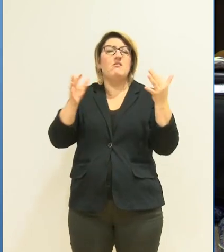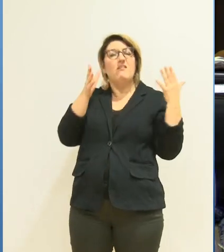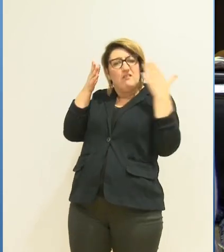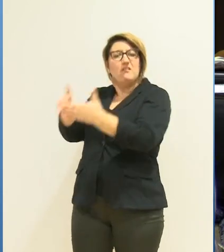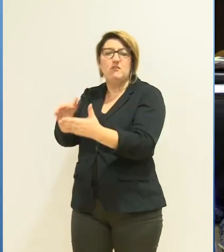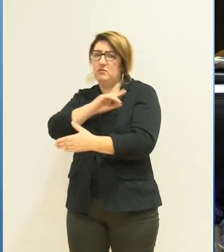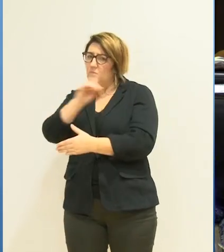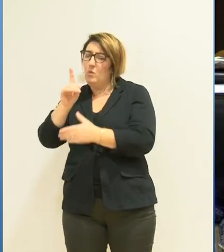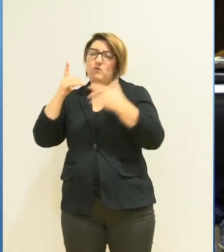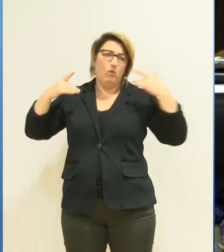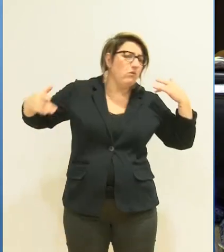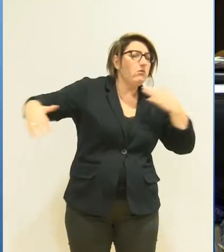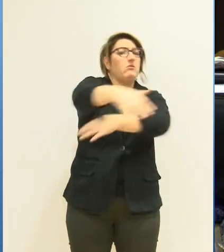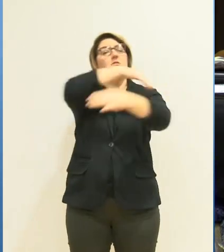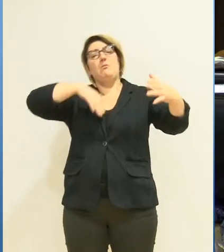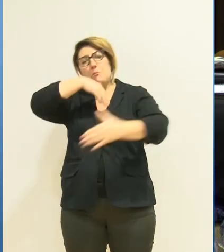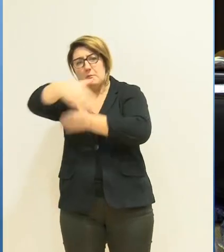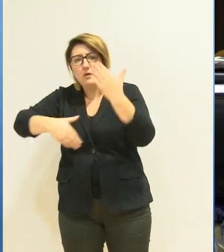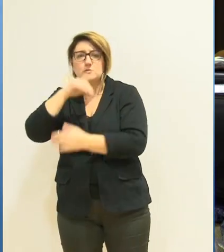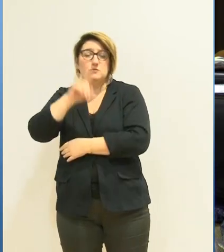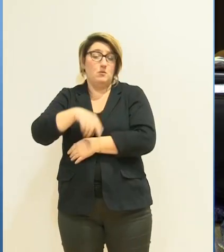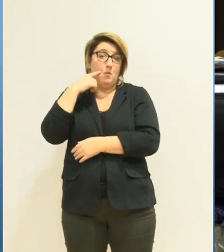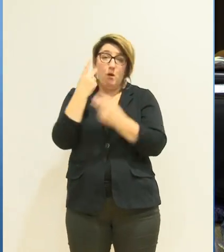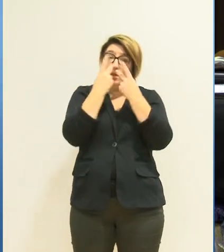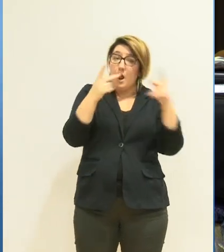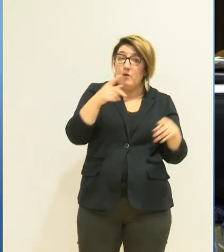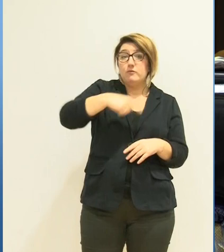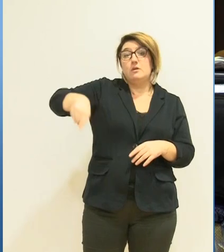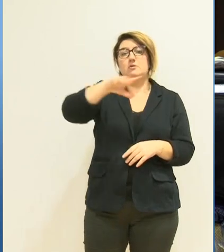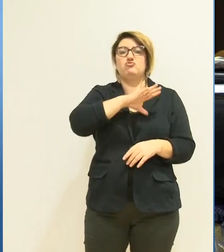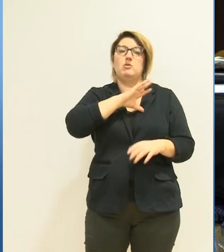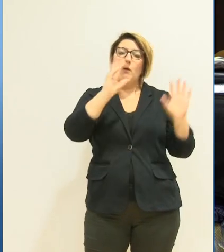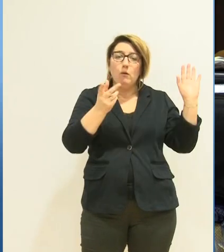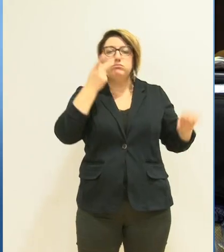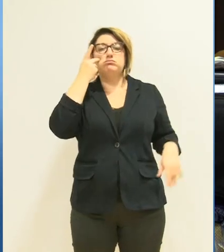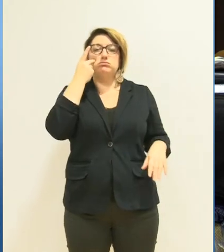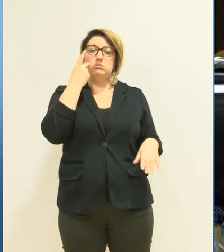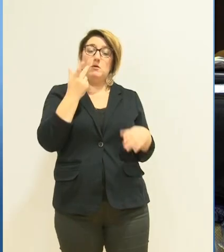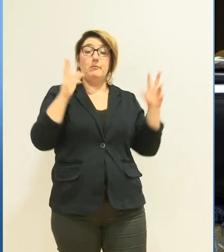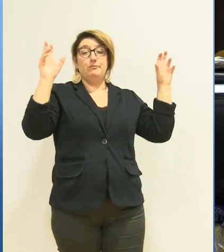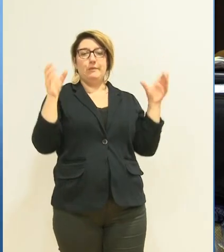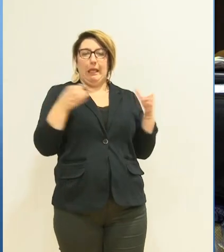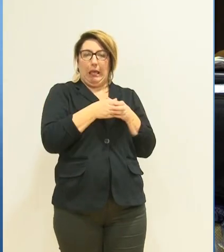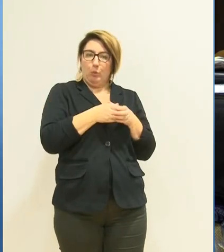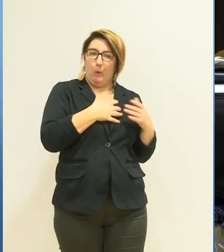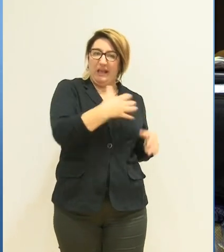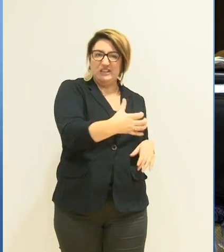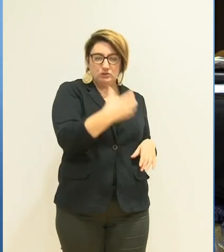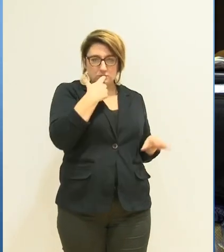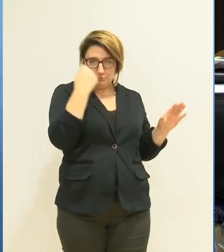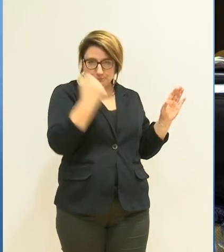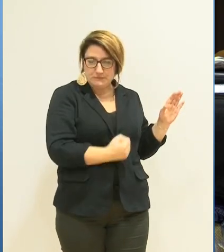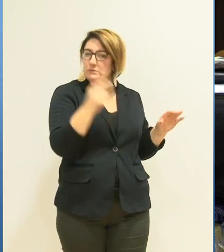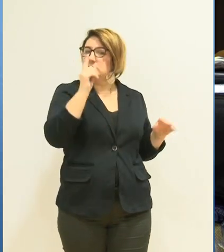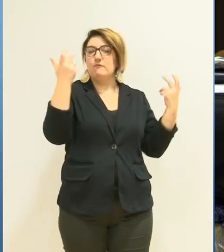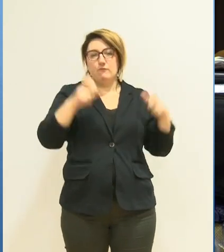perdure ailleurs dans la ville à plus forte raison dans la métropole des espaces de gentrification pour ne pas dire des ghettos de riches il faut que des ménages de toutes